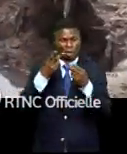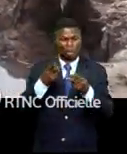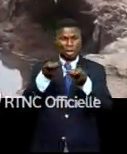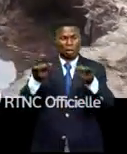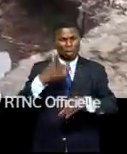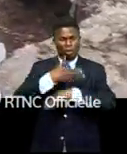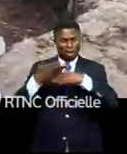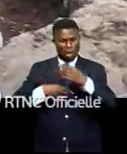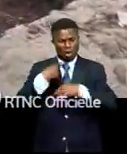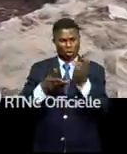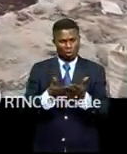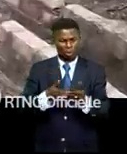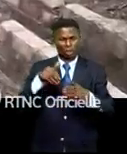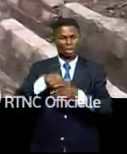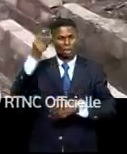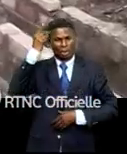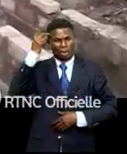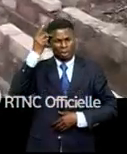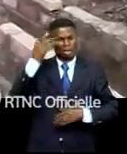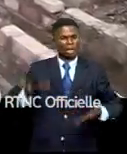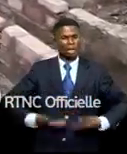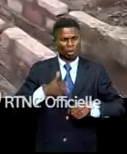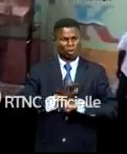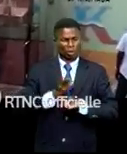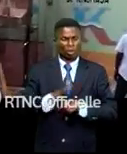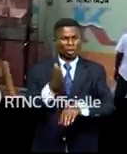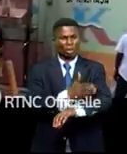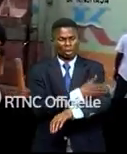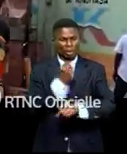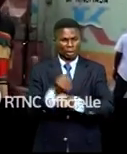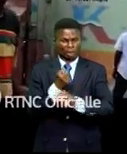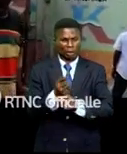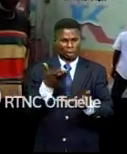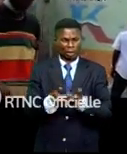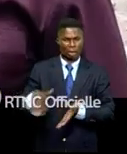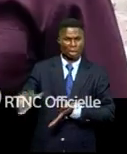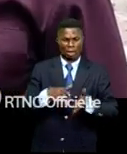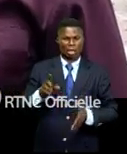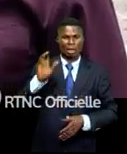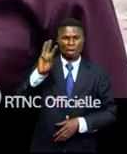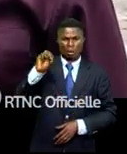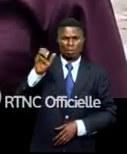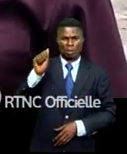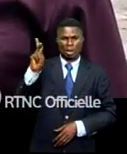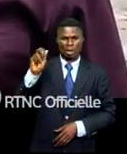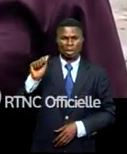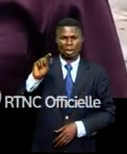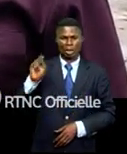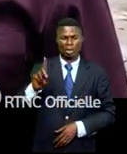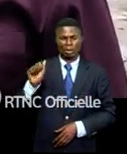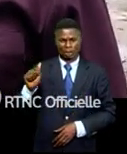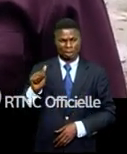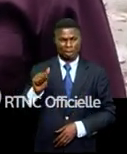chantiers déjà opérationnels à travers la capitale, s'est réjoui de l'état d'avancement des travaux sur l'axe Makanza. Ce que le président de la